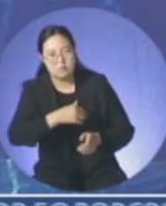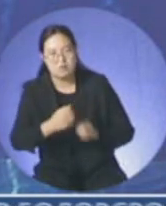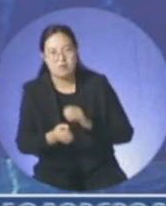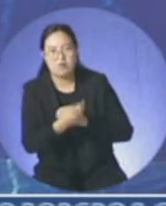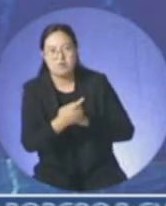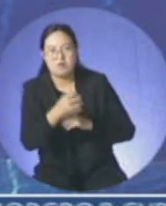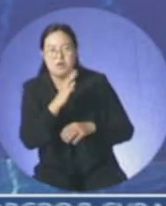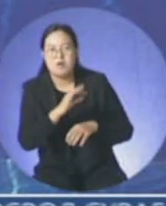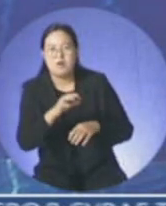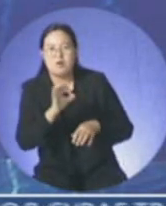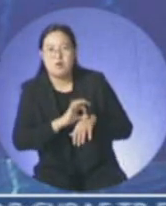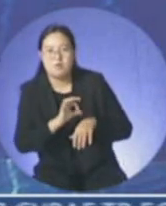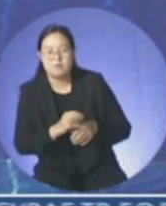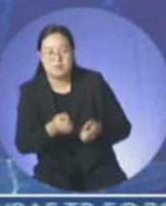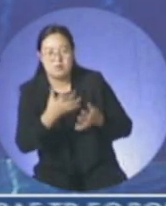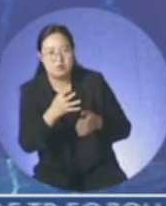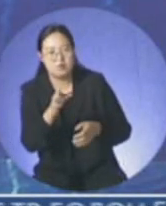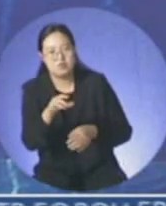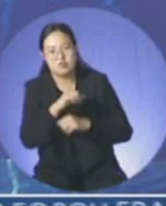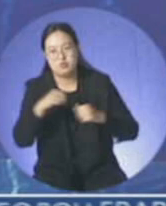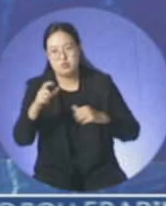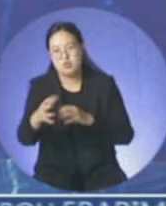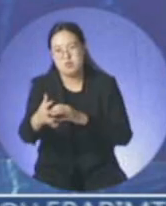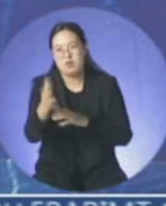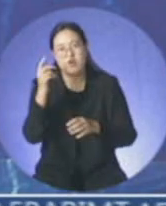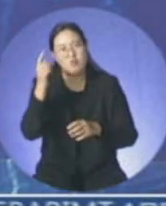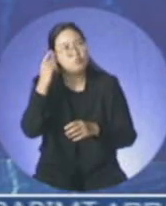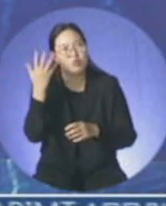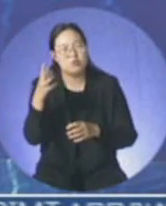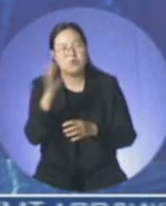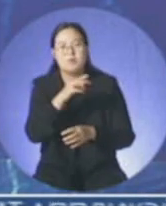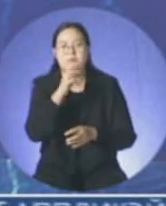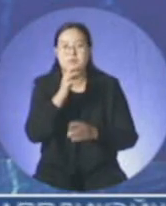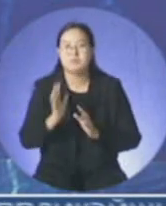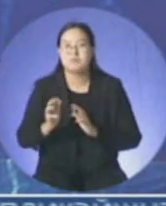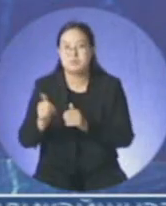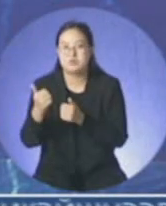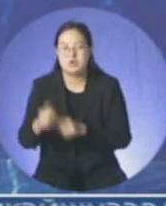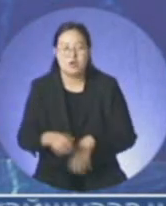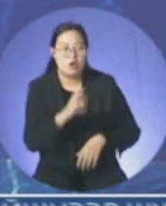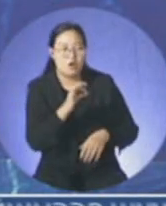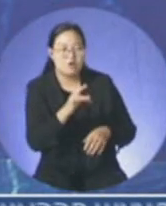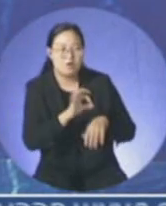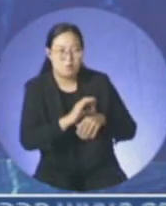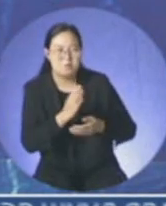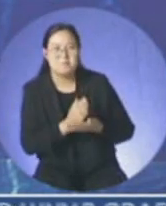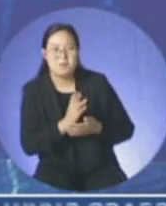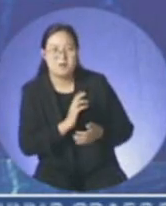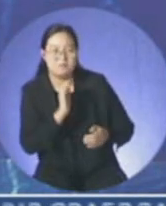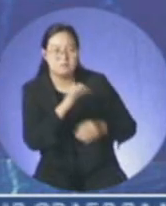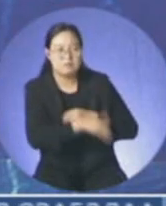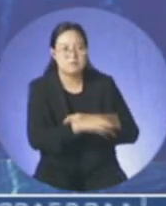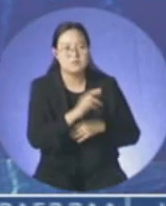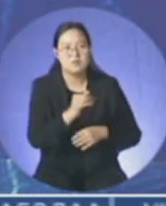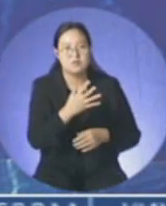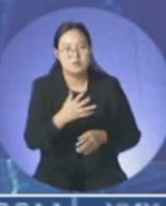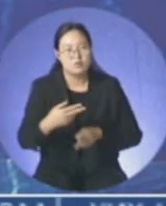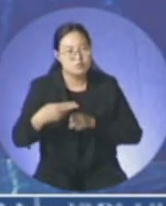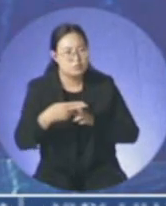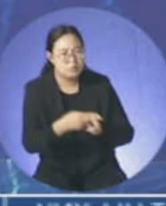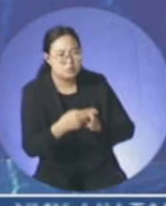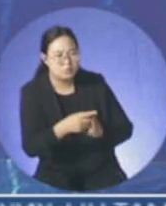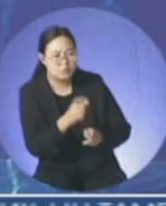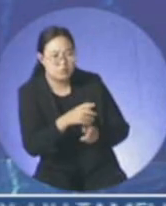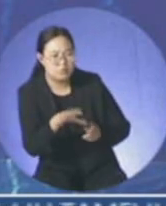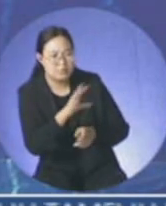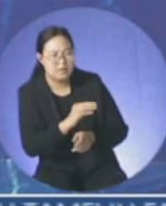асуудлуудын талаарх олон нийтийн ойлголтыг сайжруулах хор тавдрыг даван туулагчид, асран хамгаалагчдын нэгэн болон